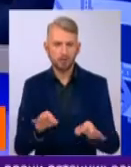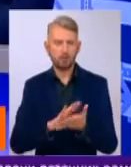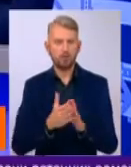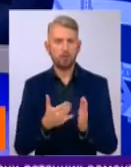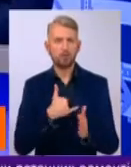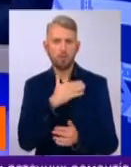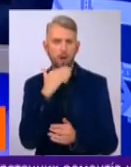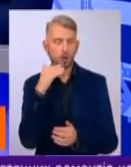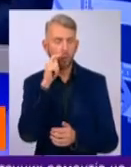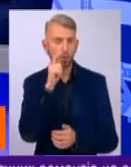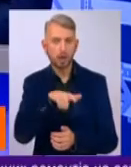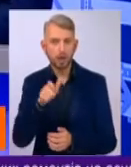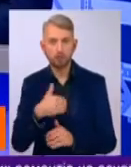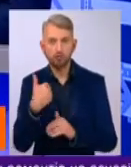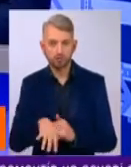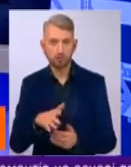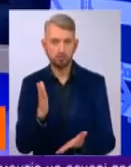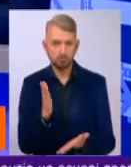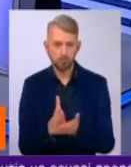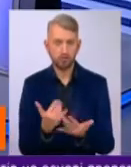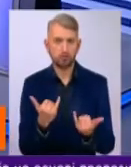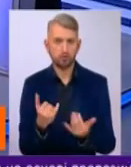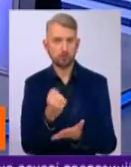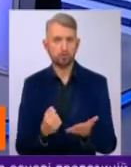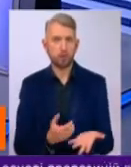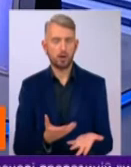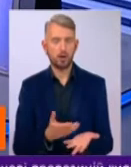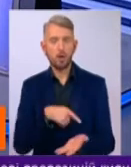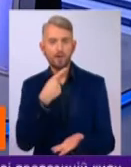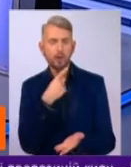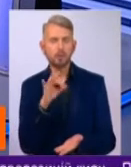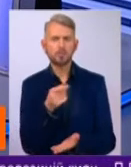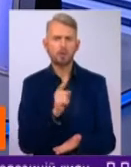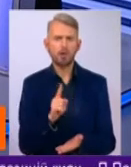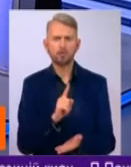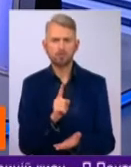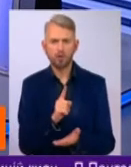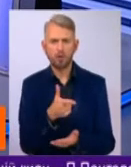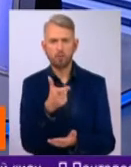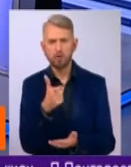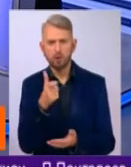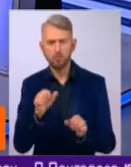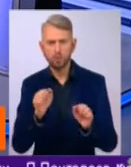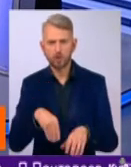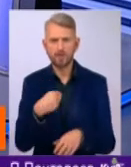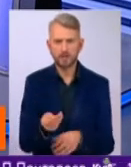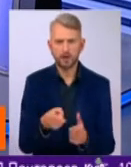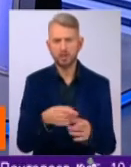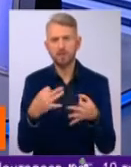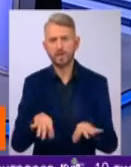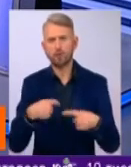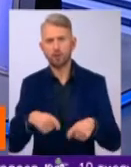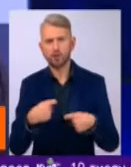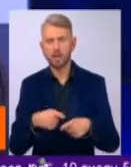дуже багато українців вже володіють на сьогоднішній день зброєю. Говорити відносно того, що короткоствол можна видавати, чи можна вільно